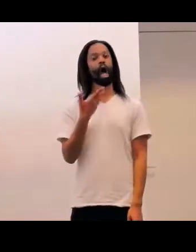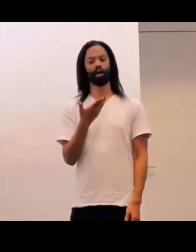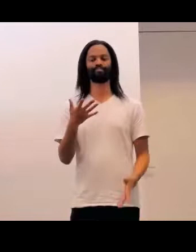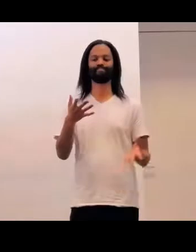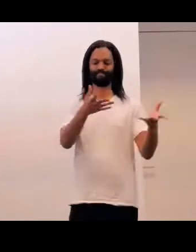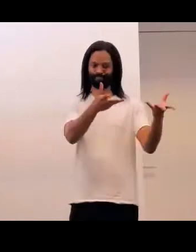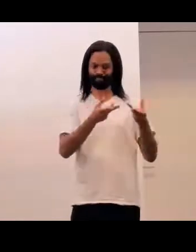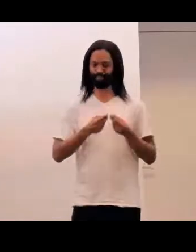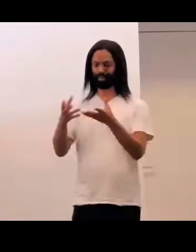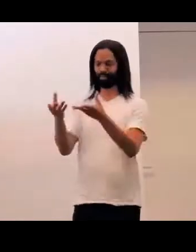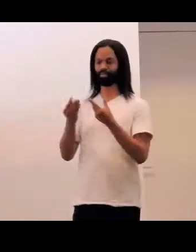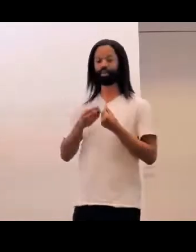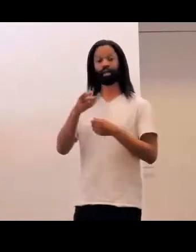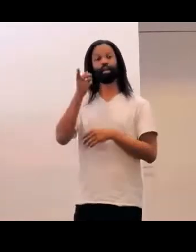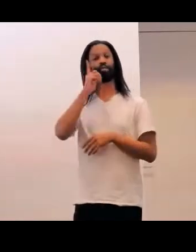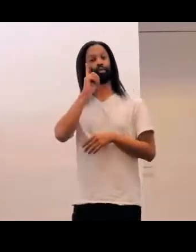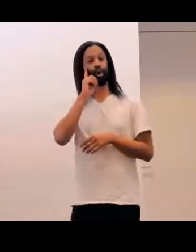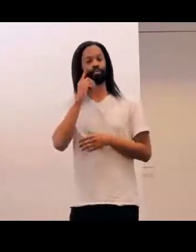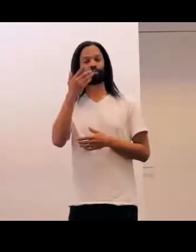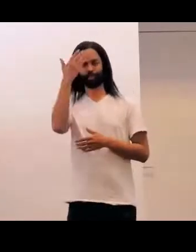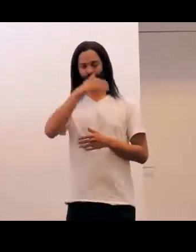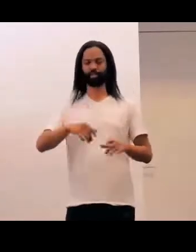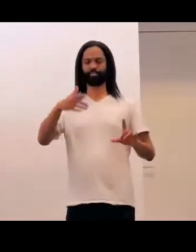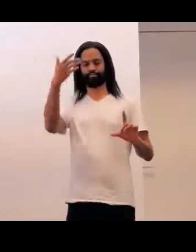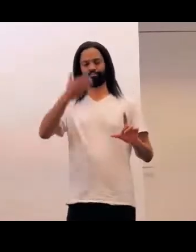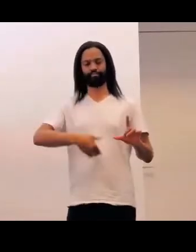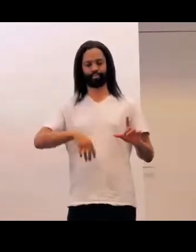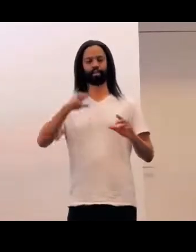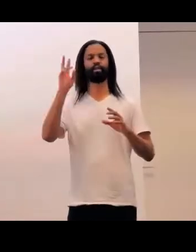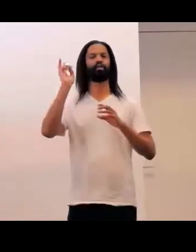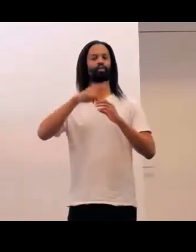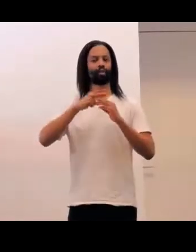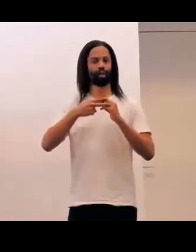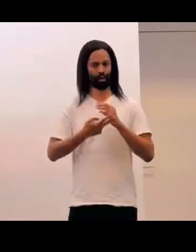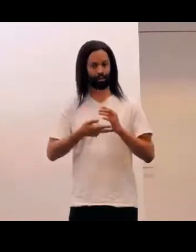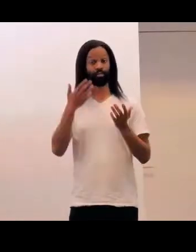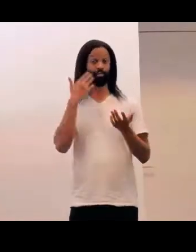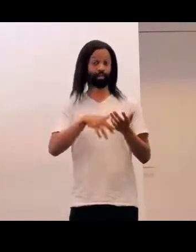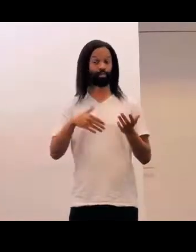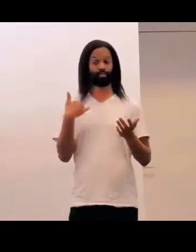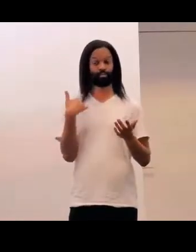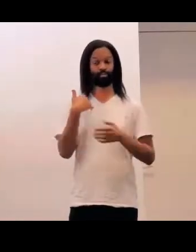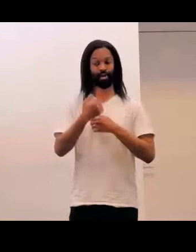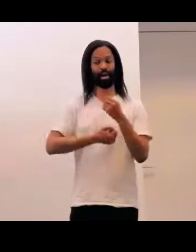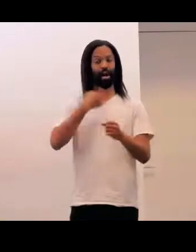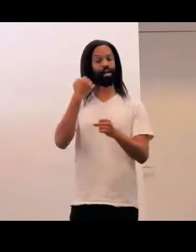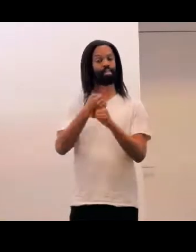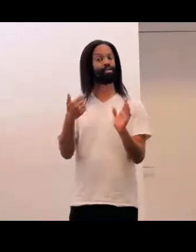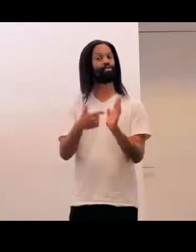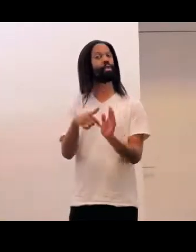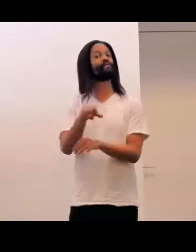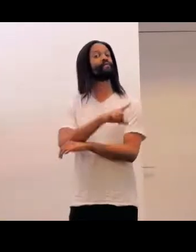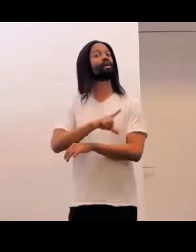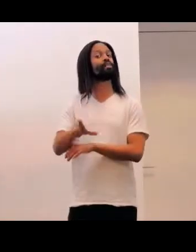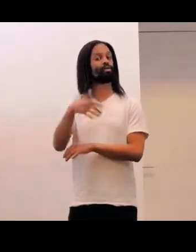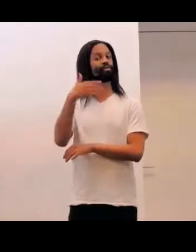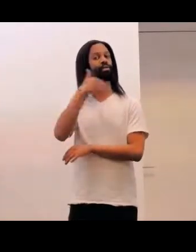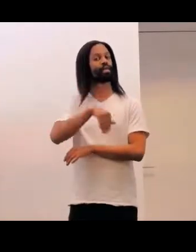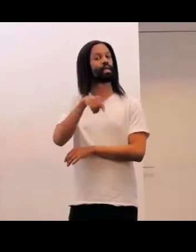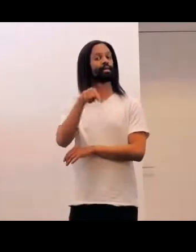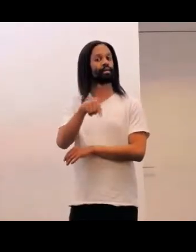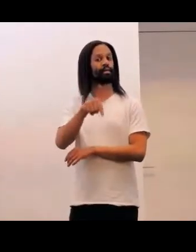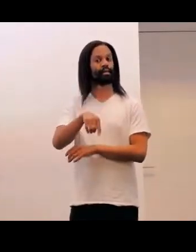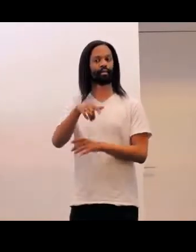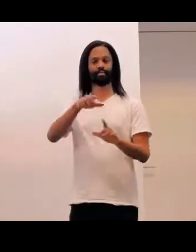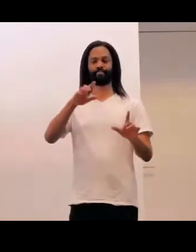les pages Wiki qui concernent cette année, c'est le thème qui a été retenu pour cette année 2022, qui concerne les